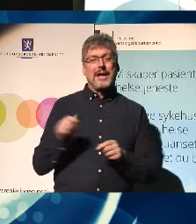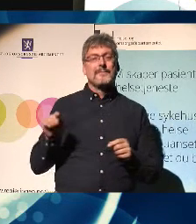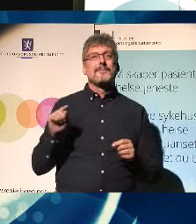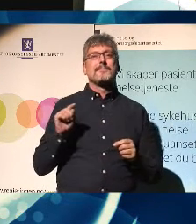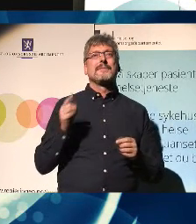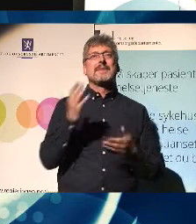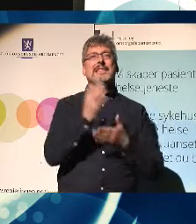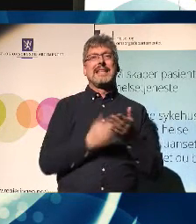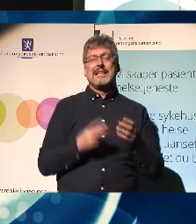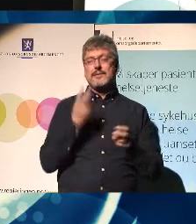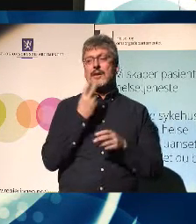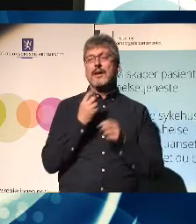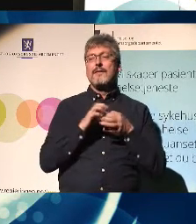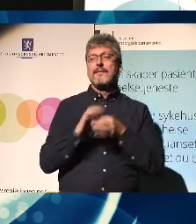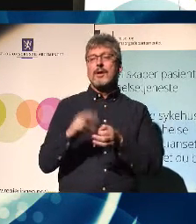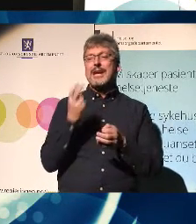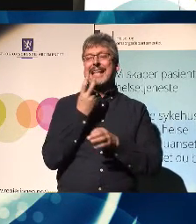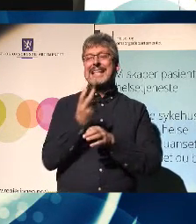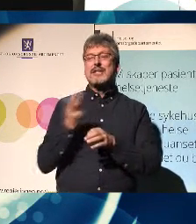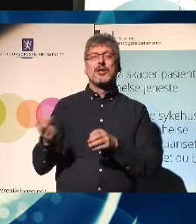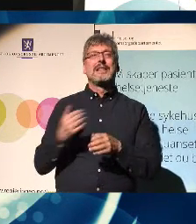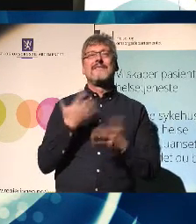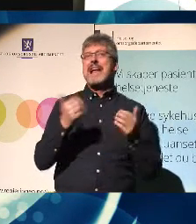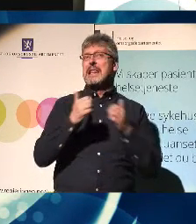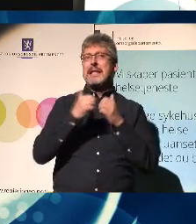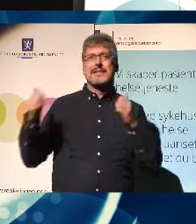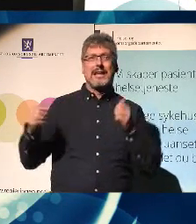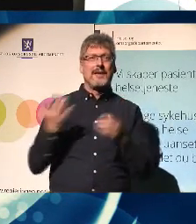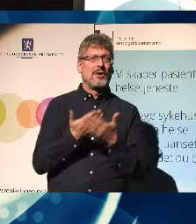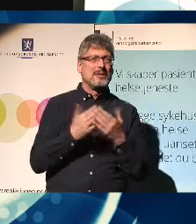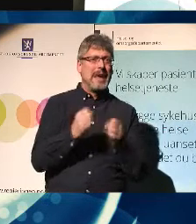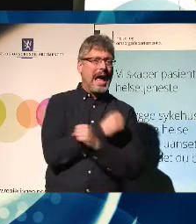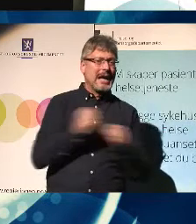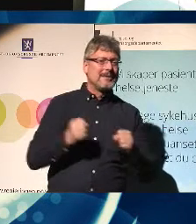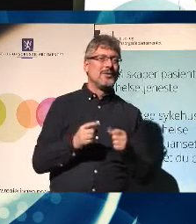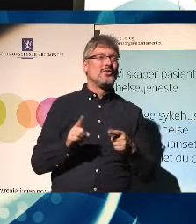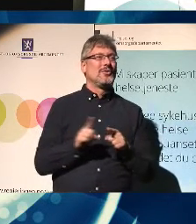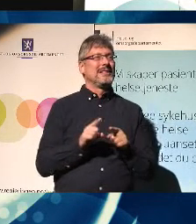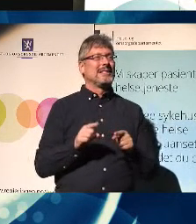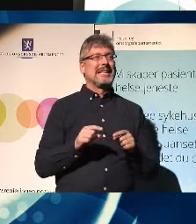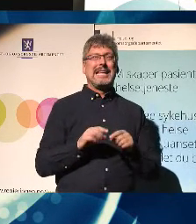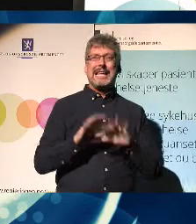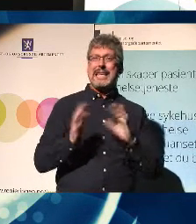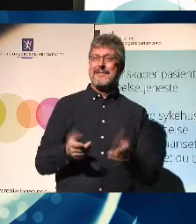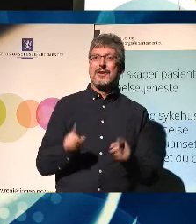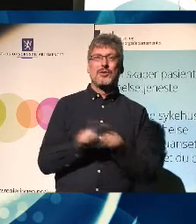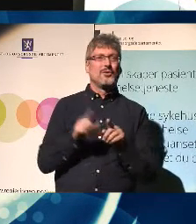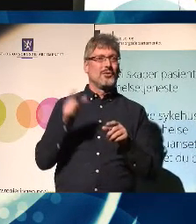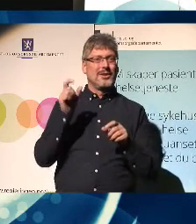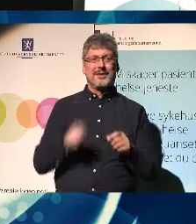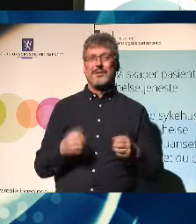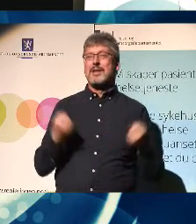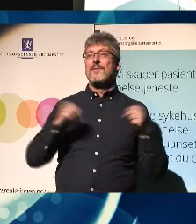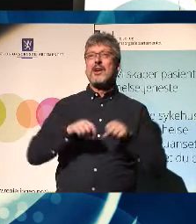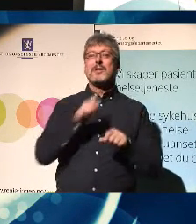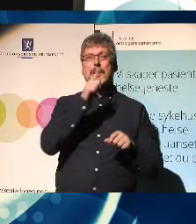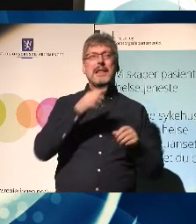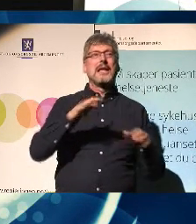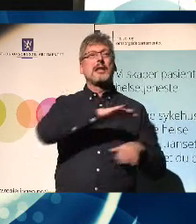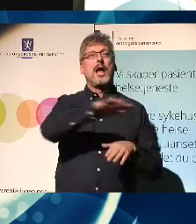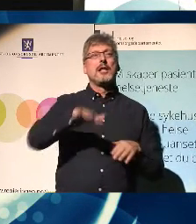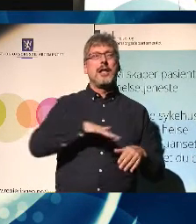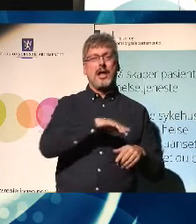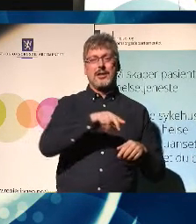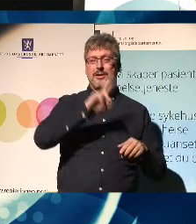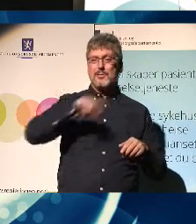vi fører tilsyn med veldig sært. Det for eksempel eksplosiver og den type ting, og det vanskelig et lite land som Norge å bygge opp